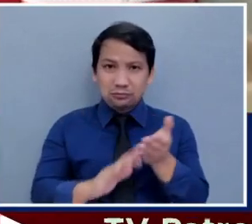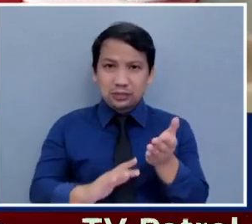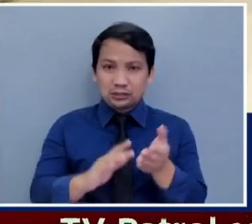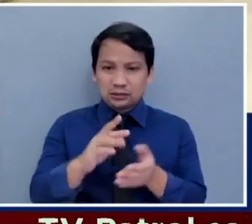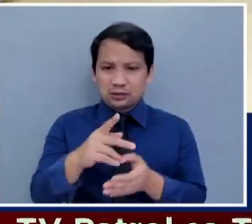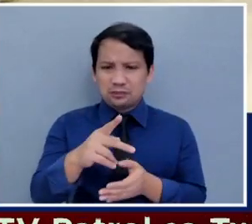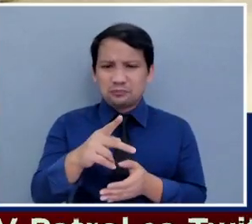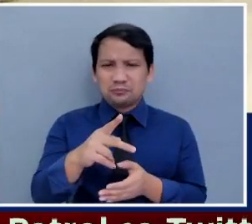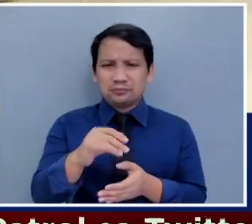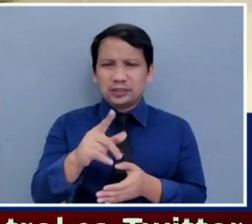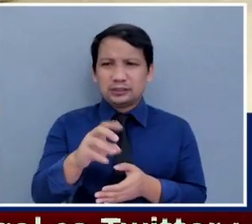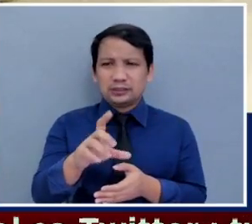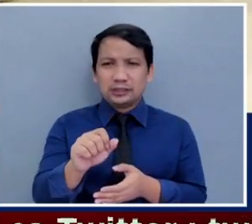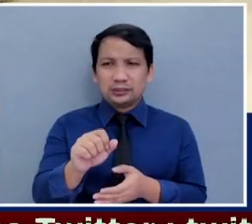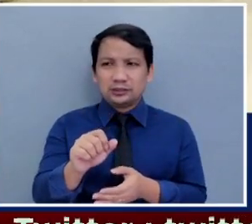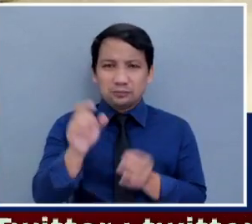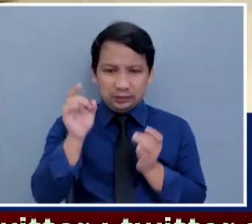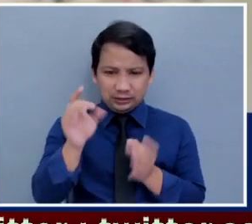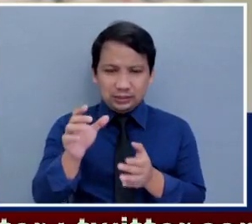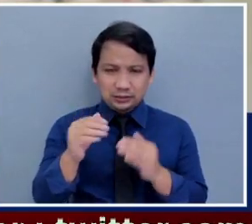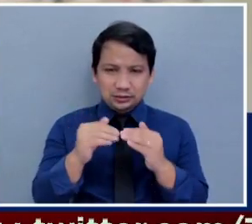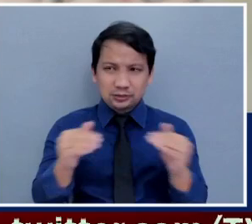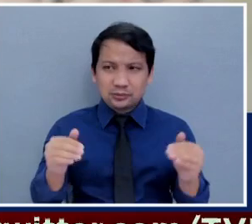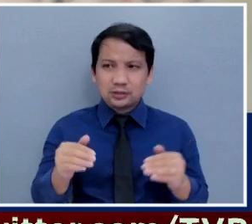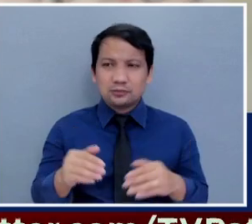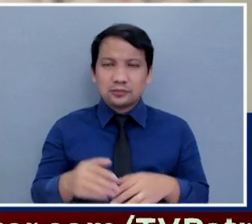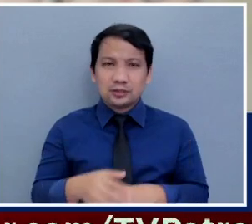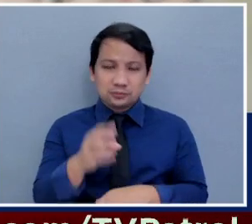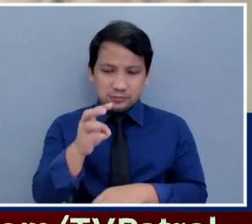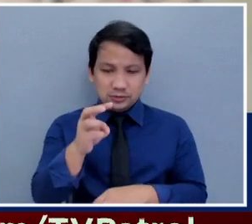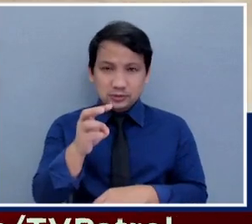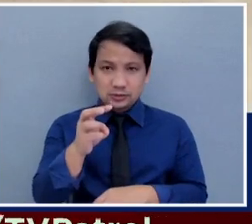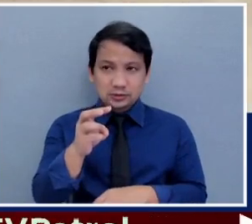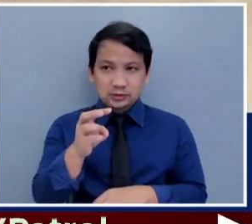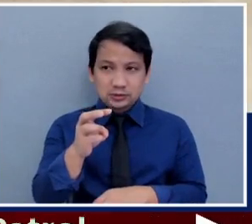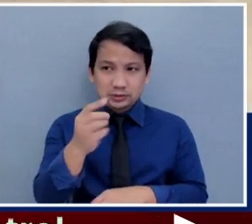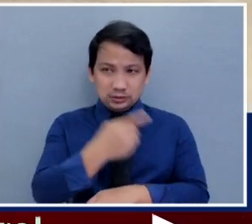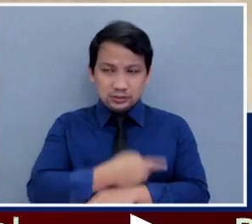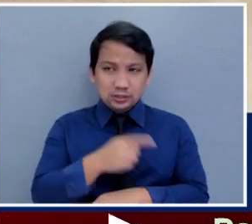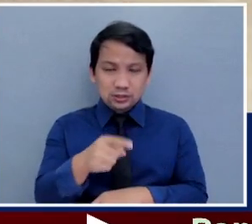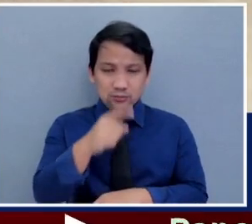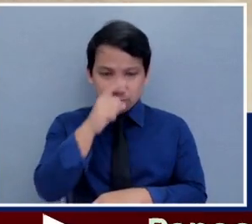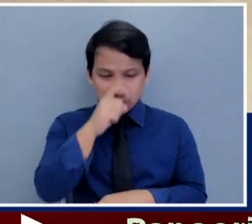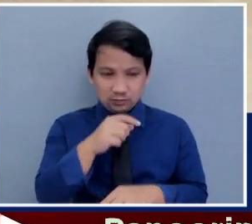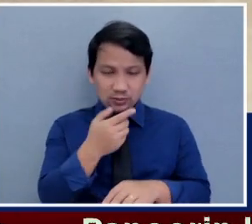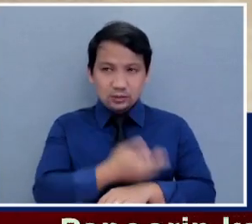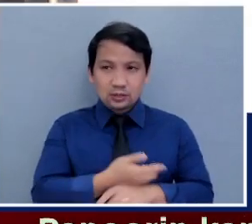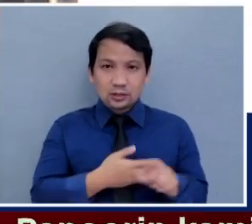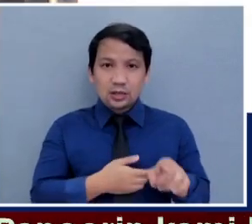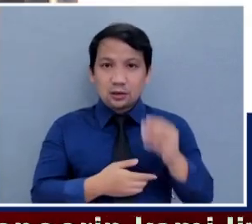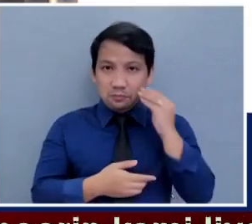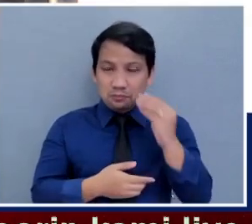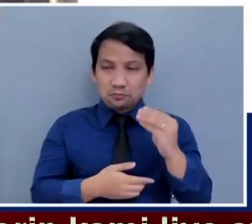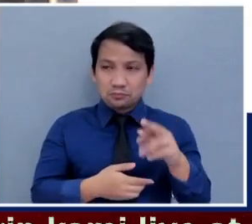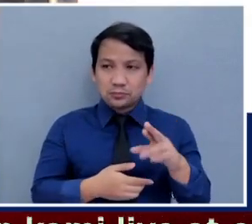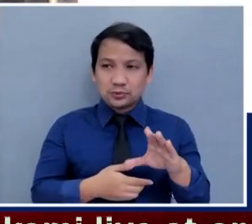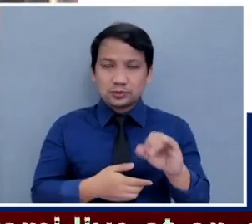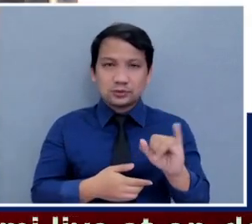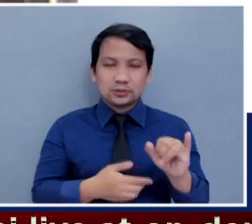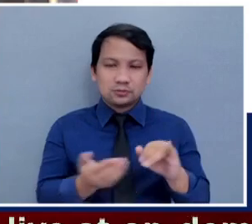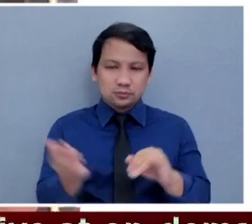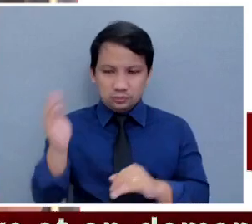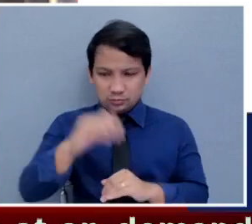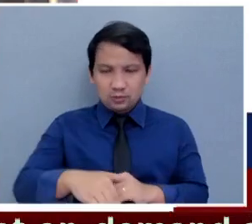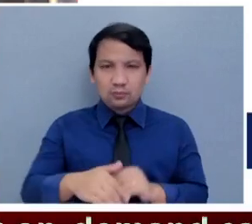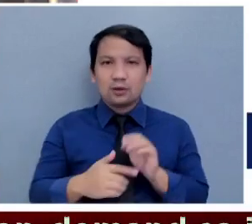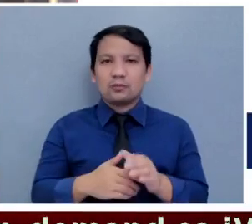niya. 6 na araw na ring nakaratay sa provincial hospital ang 2 taong gulang na anak ni Mercy. Magdamag din po siyang grabe